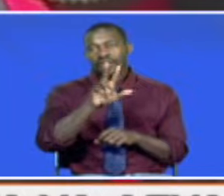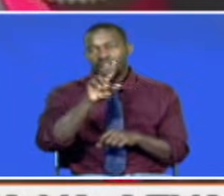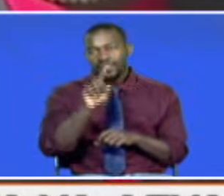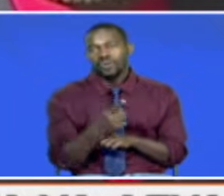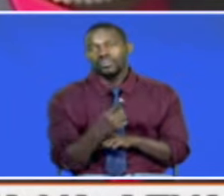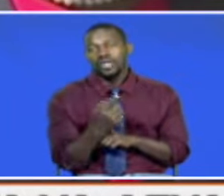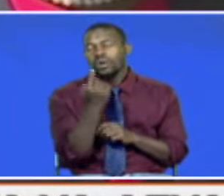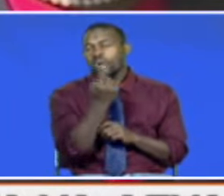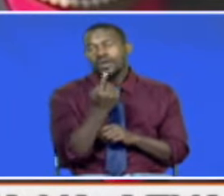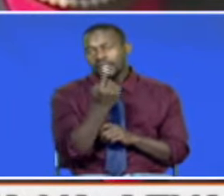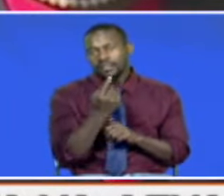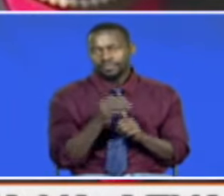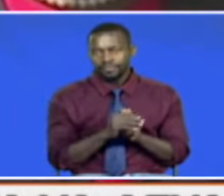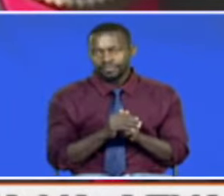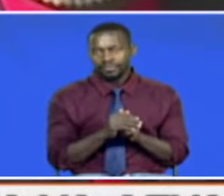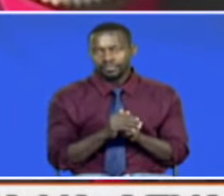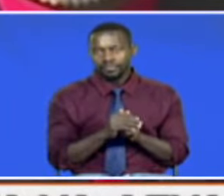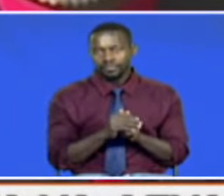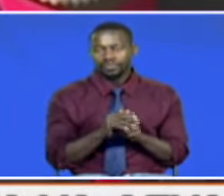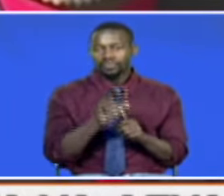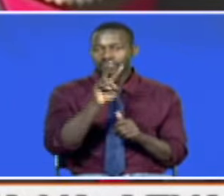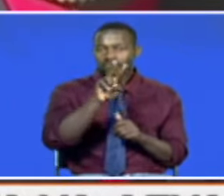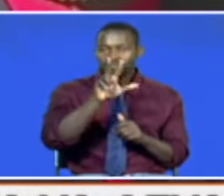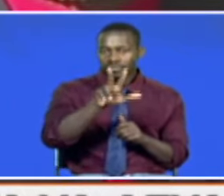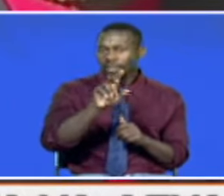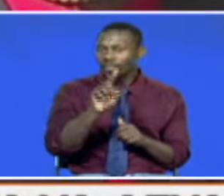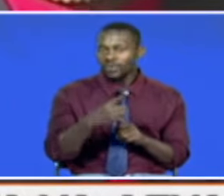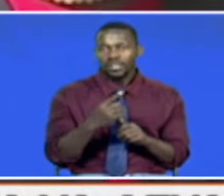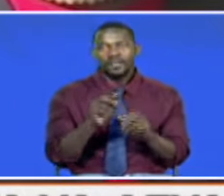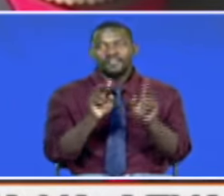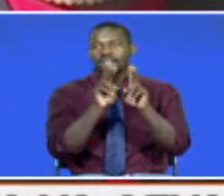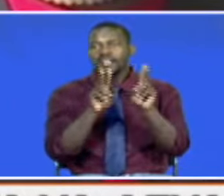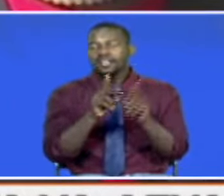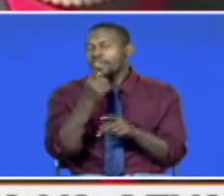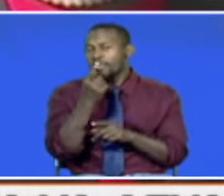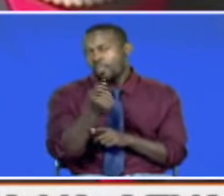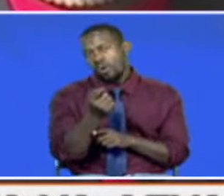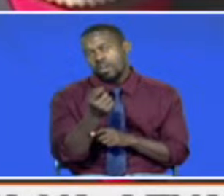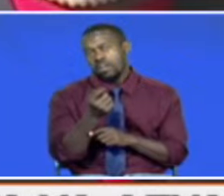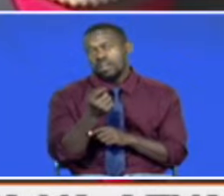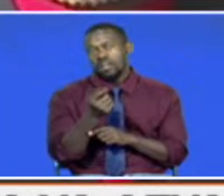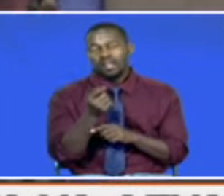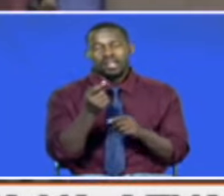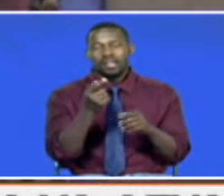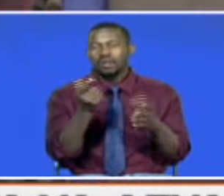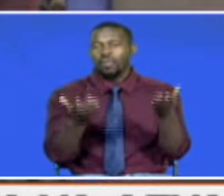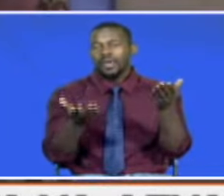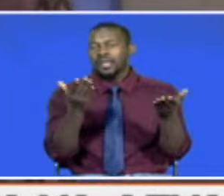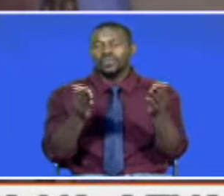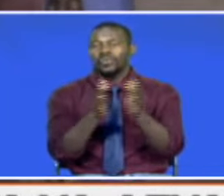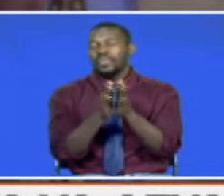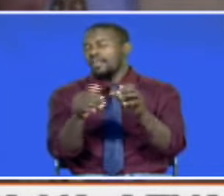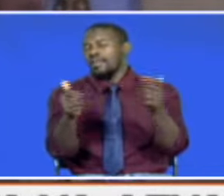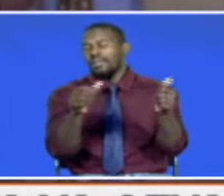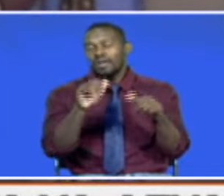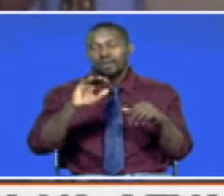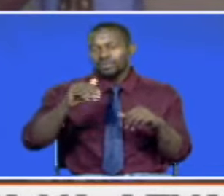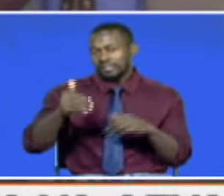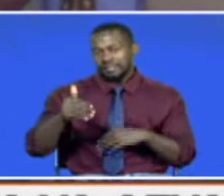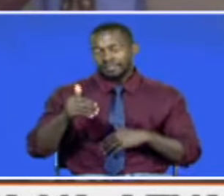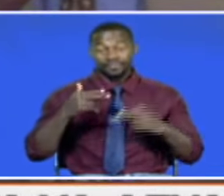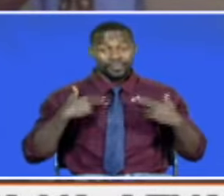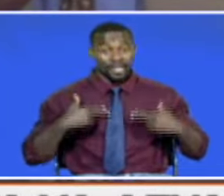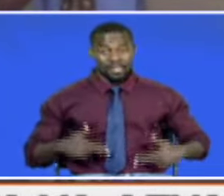23,000. 23,000 ni watu wachache sana ukilinganisha na kaunti zingine. Ikizingatiwa afya ni